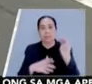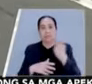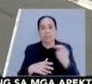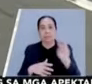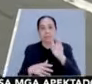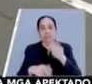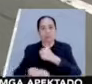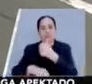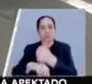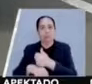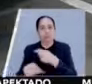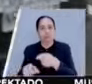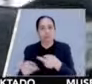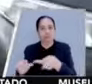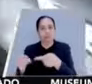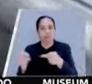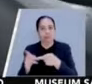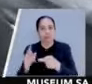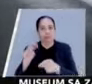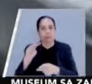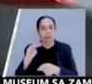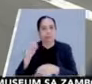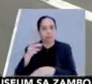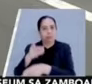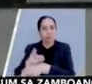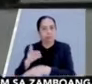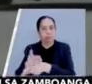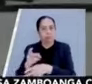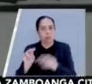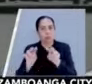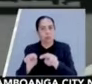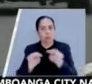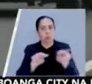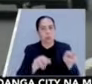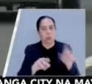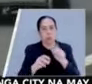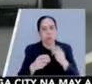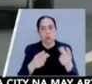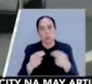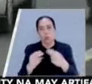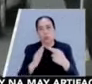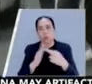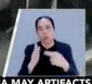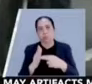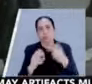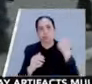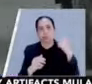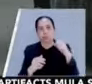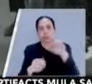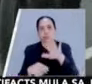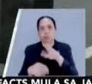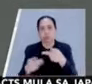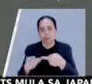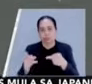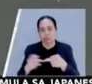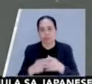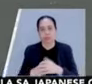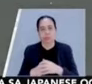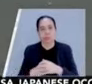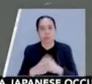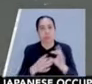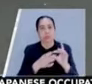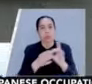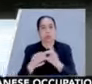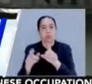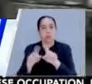sila ng lugar ng MMDA personnel na mga magmomonitor at magpapatupad ng mga violation sa lugar. Makikipagtulungan din daw